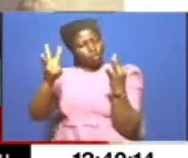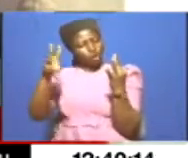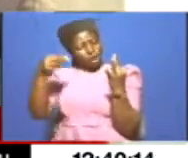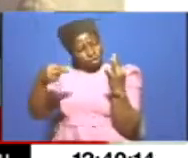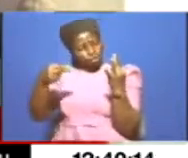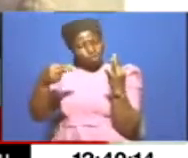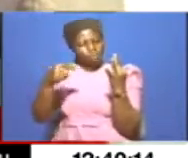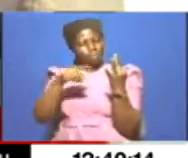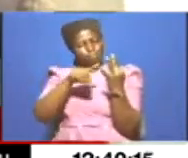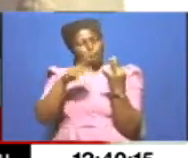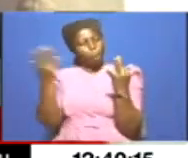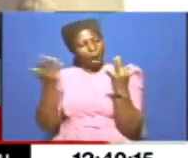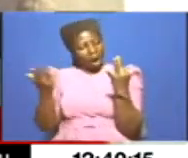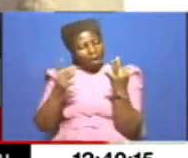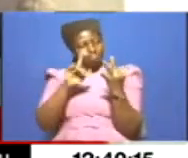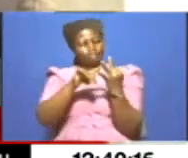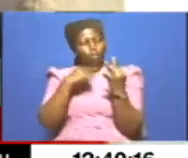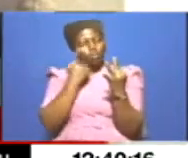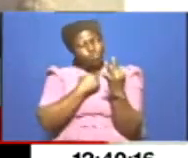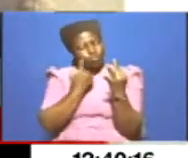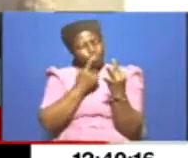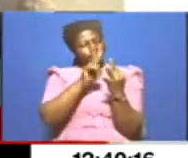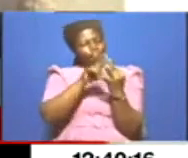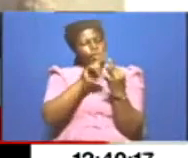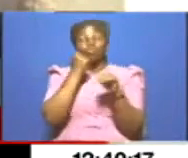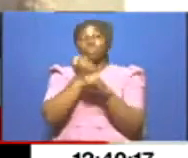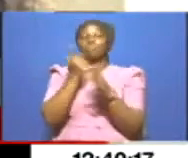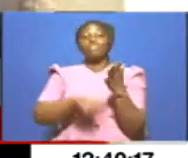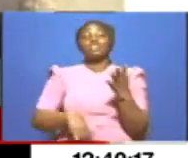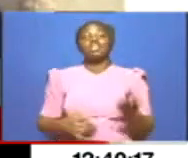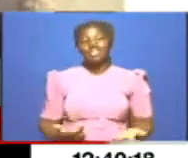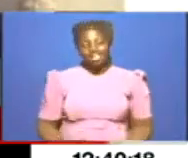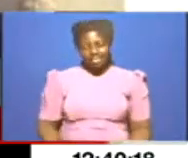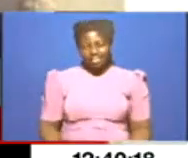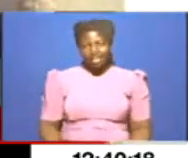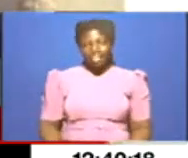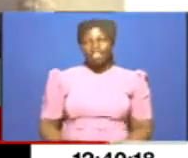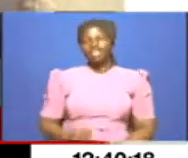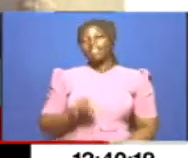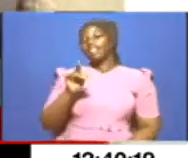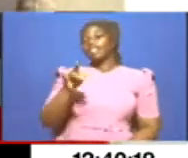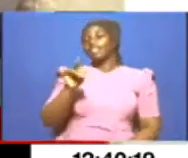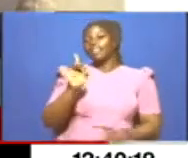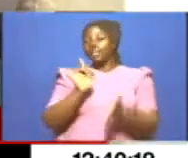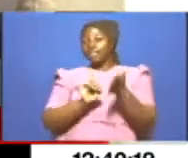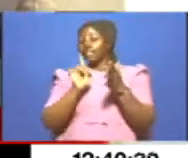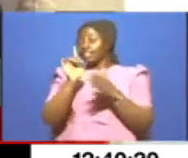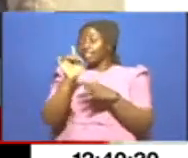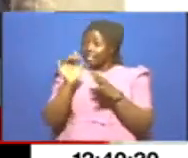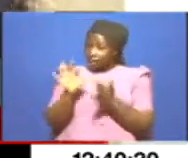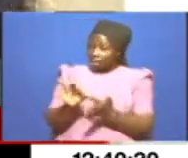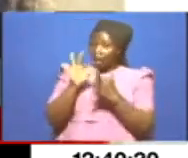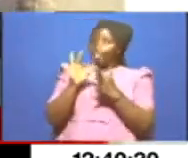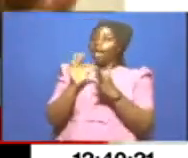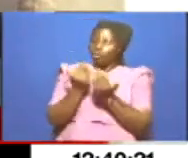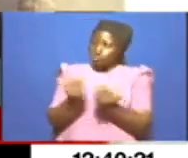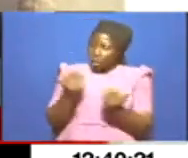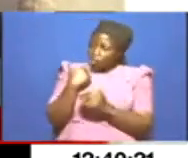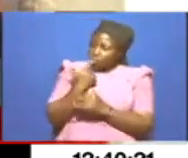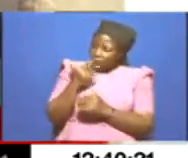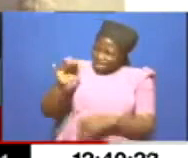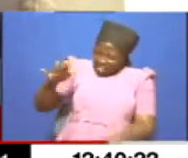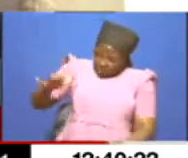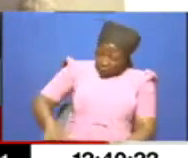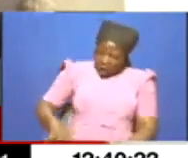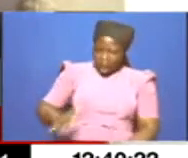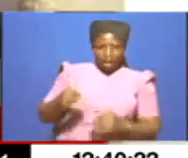who, doing what. Hiyo ni jambo ambalo mtoto, especially wale watoto wadogo, watafunua moyo wao